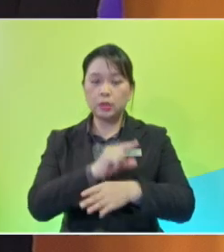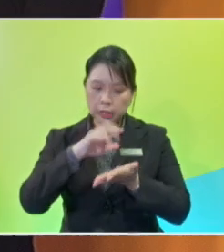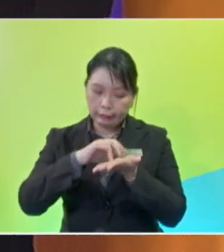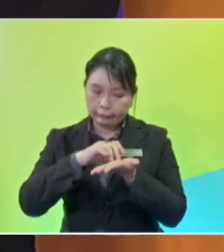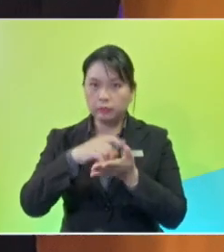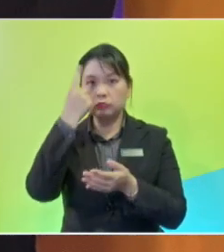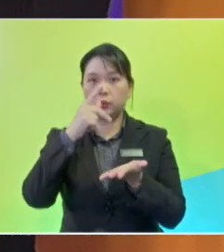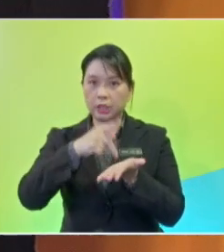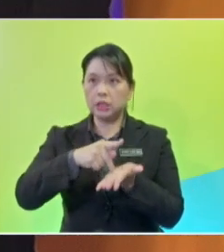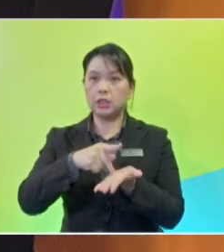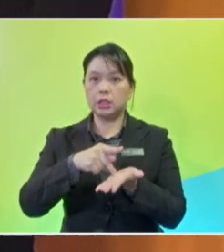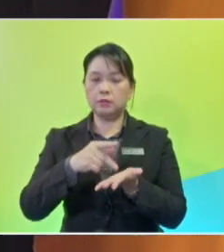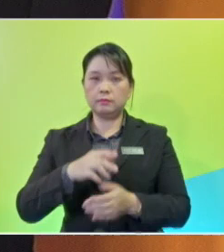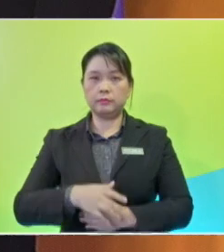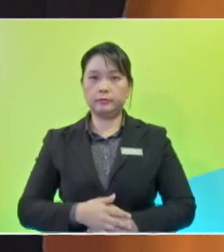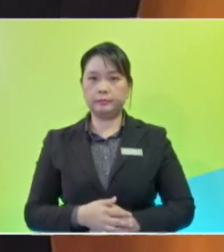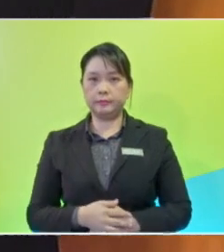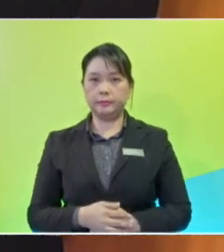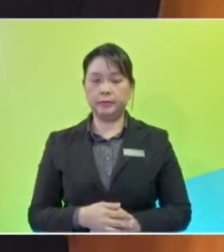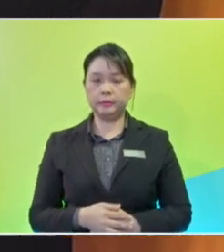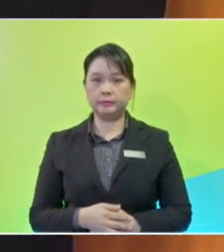jawabannya adalah